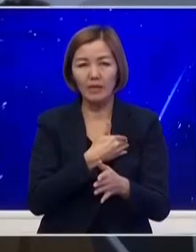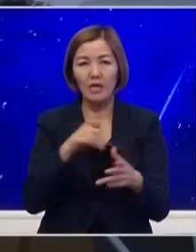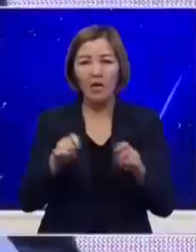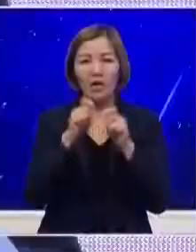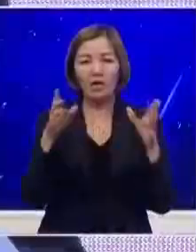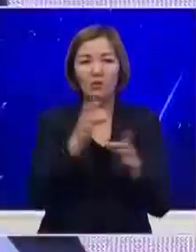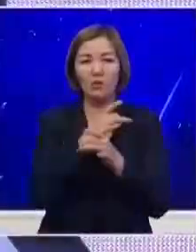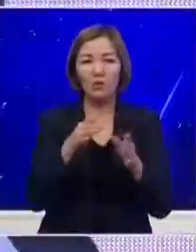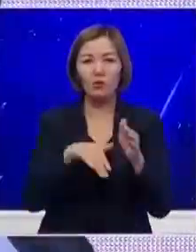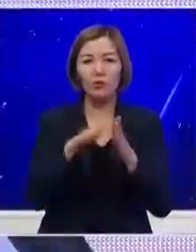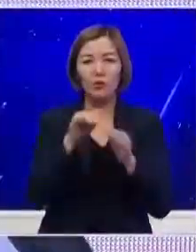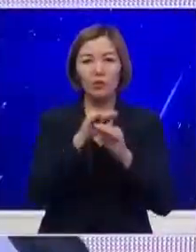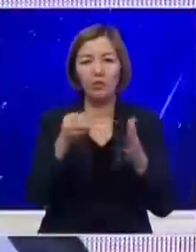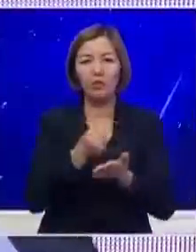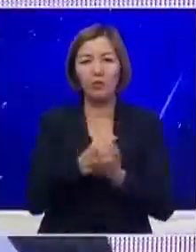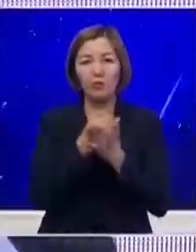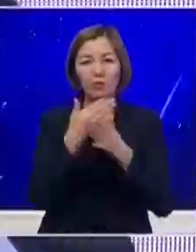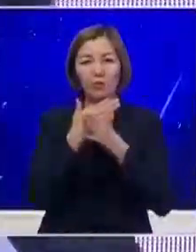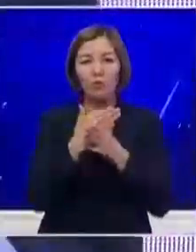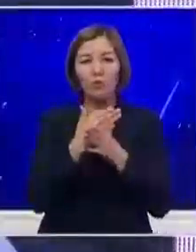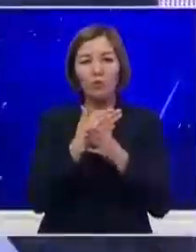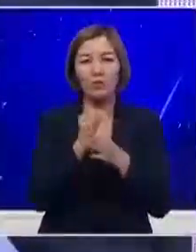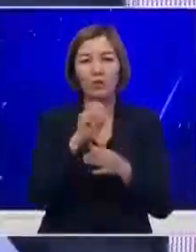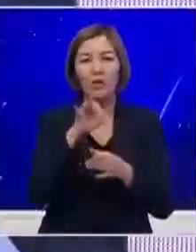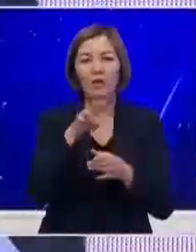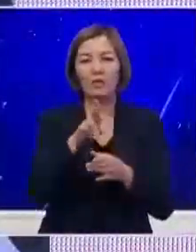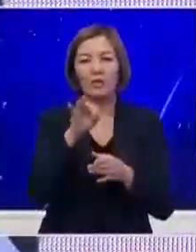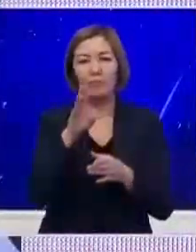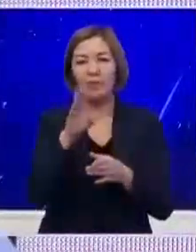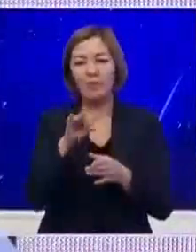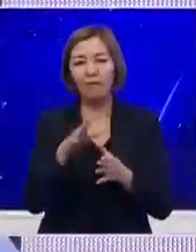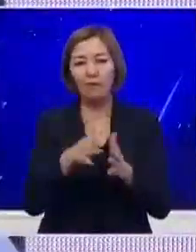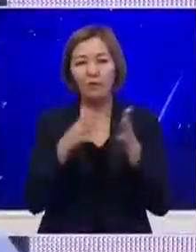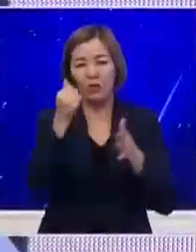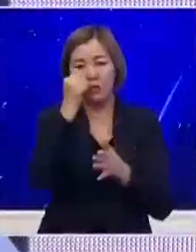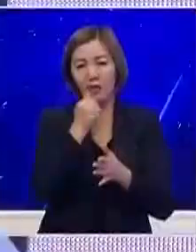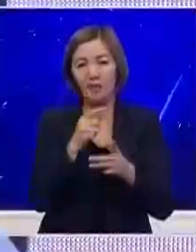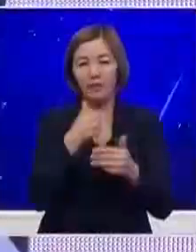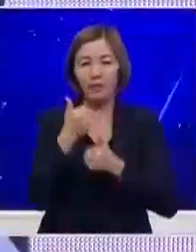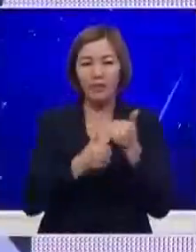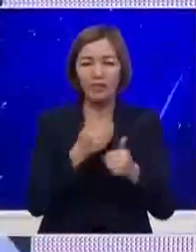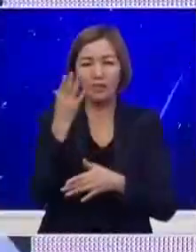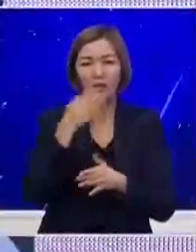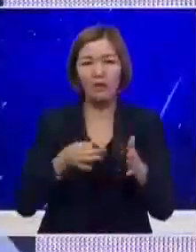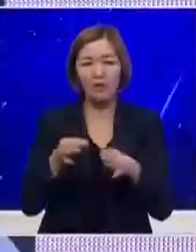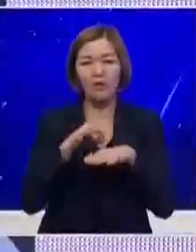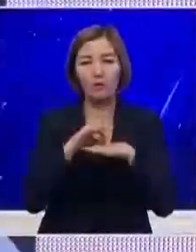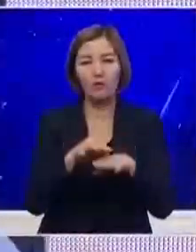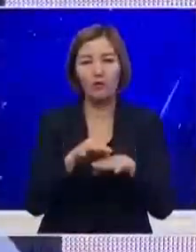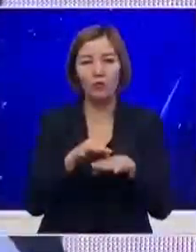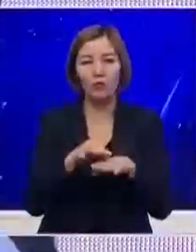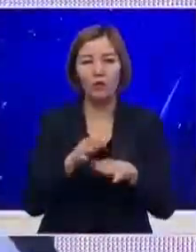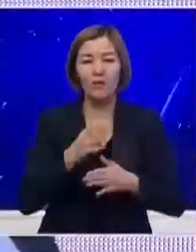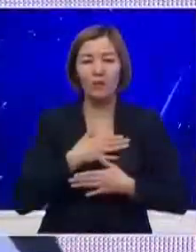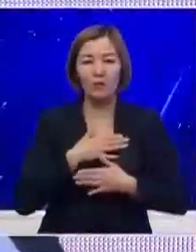салтанатының жоғарғы деңгейде қолдау көрсеткені үшін Асыл Беріков Ноғайұлына да рахмет. Бұл жарыстың Алматы облысында өтуі біз